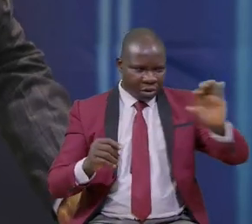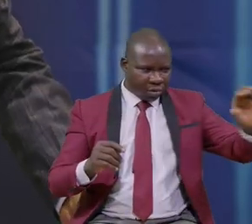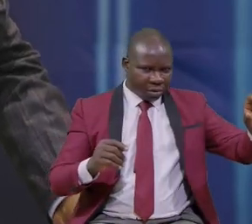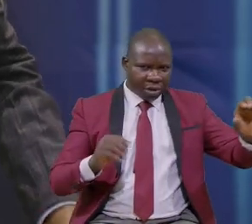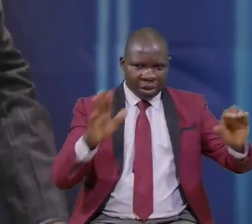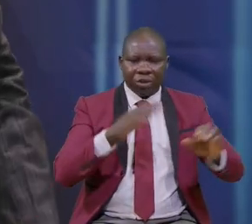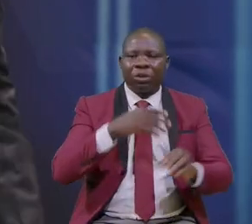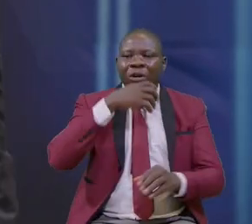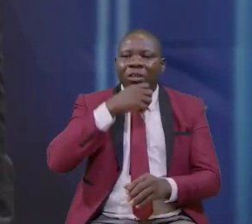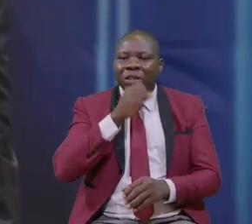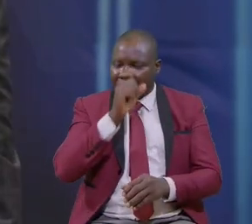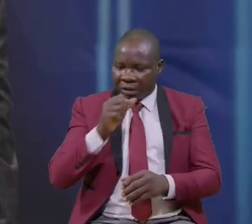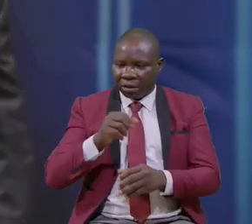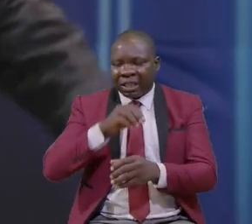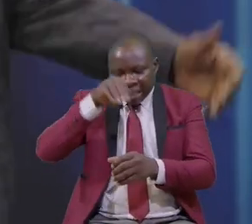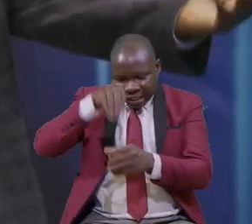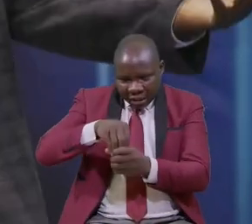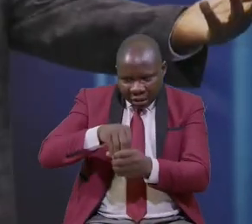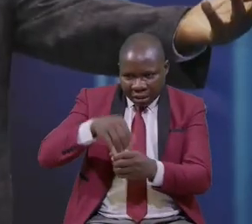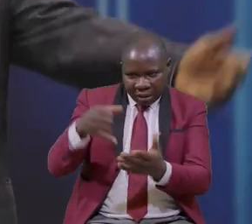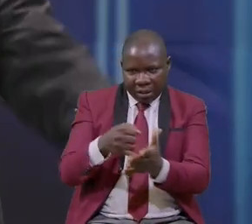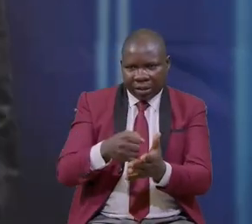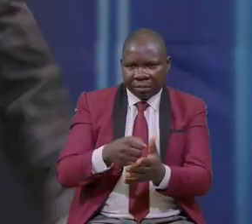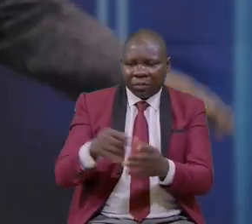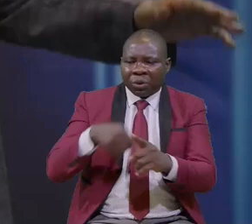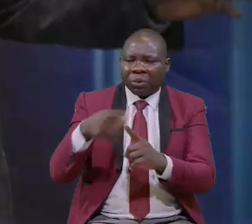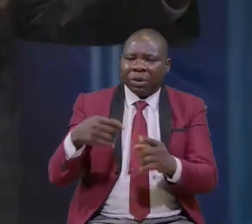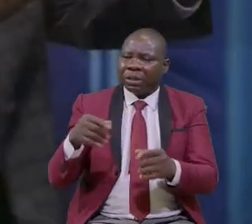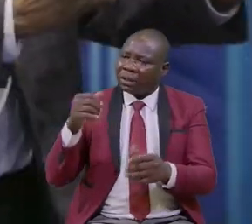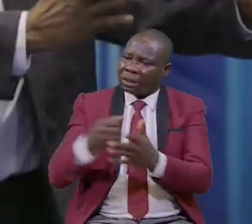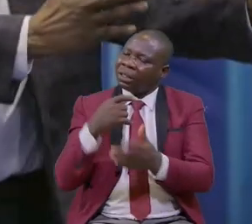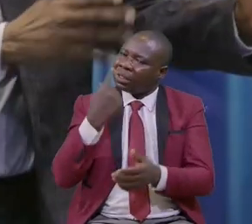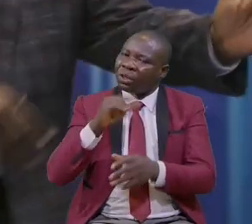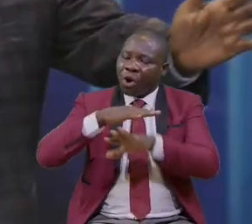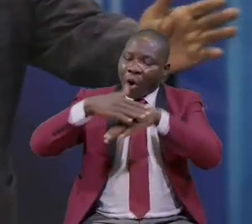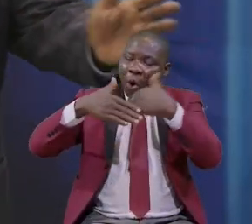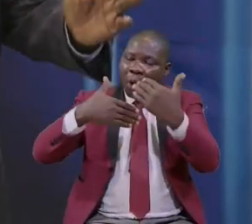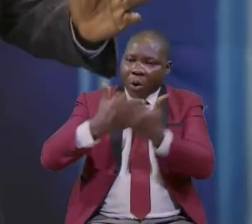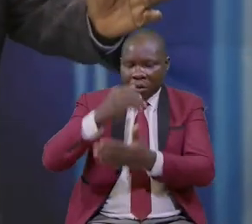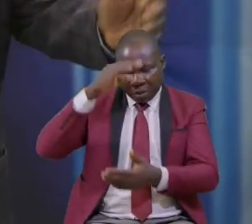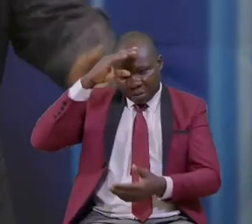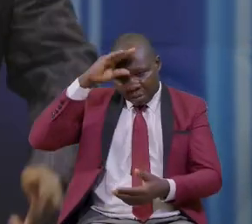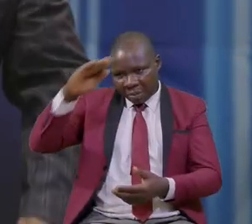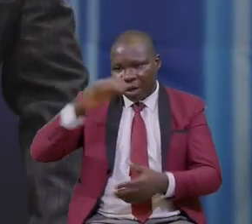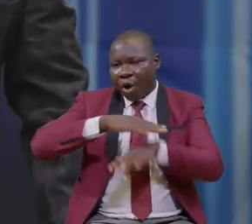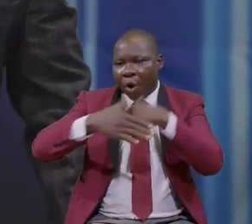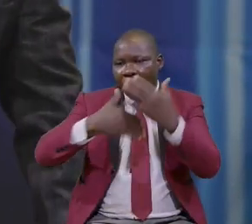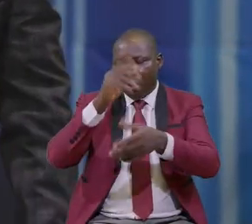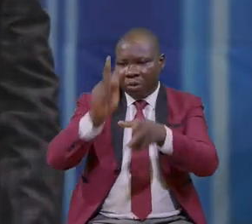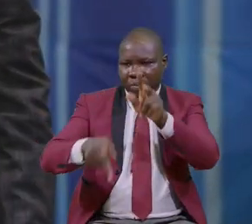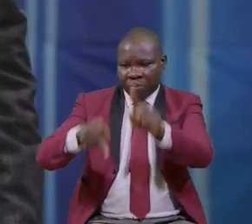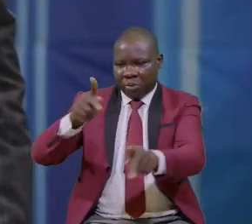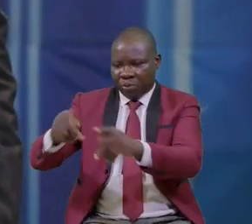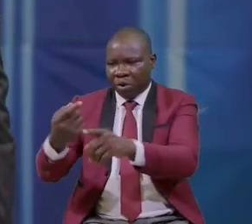âge est inclus quelque part au milieu. Et quand il dit tous les hommes, du plus petit au plus grand,